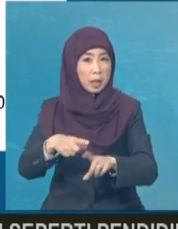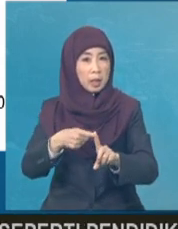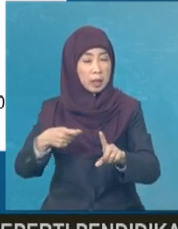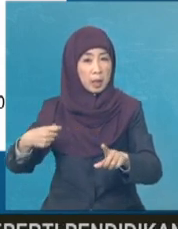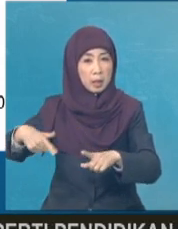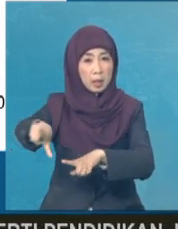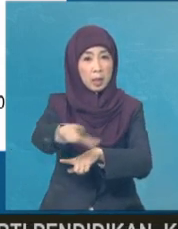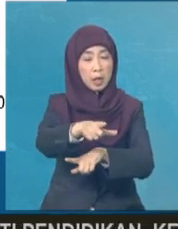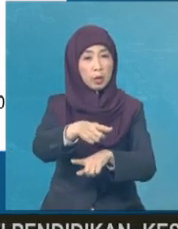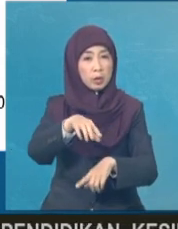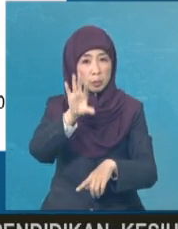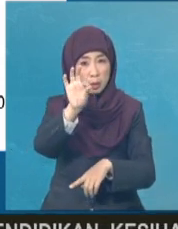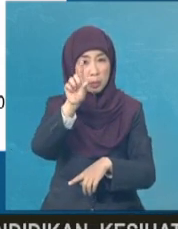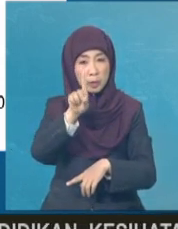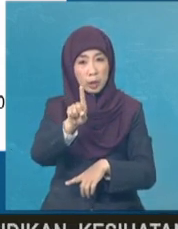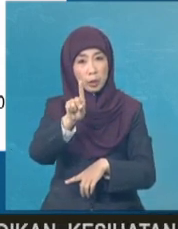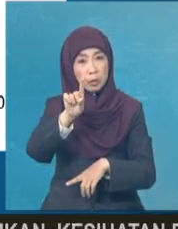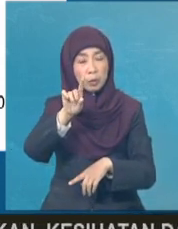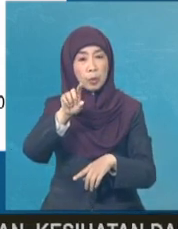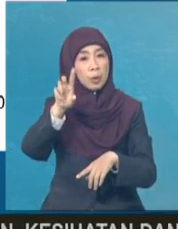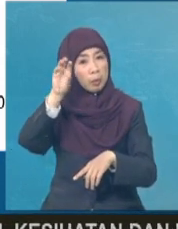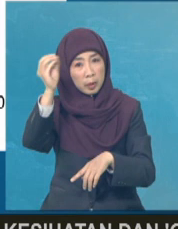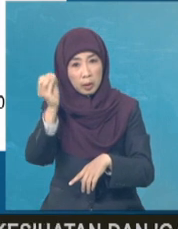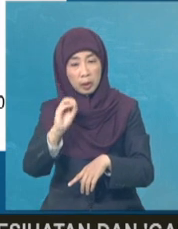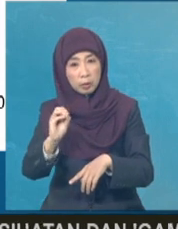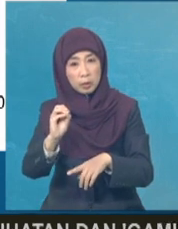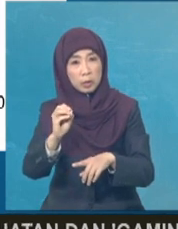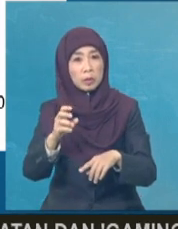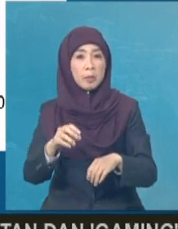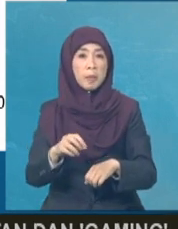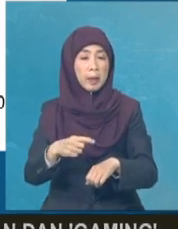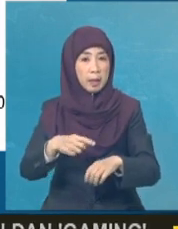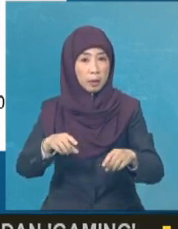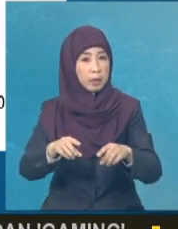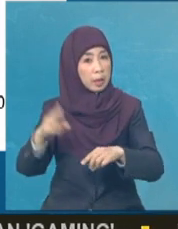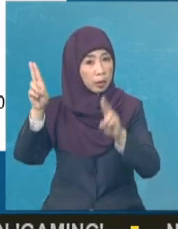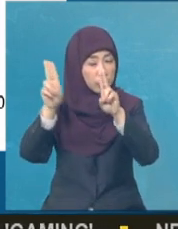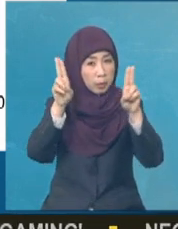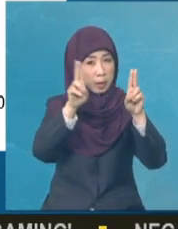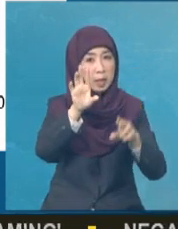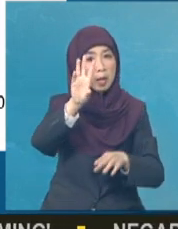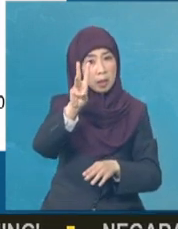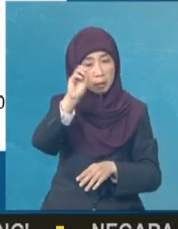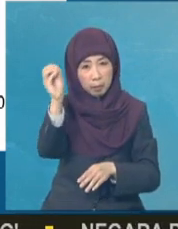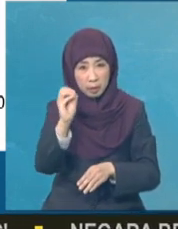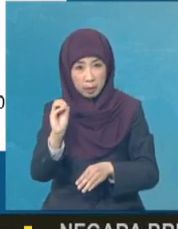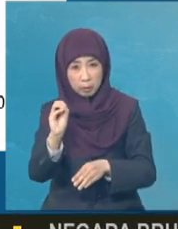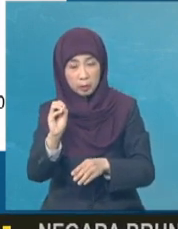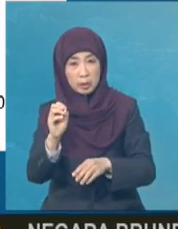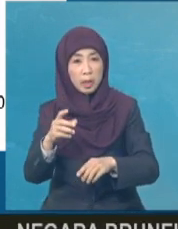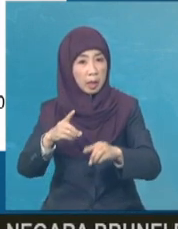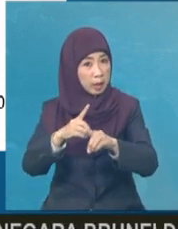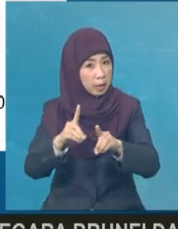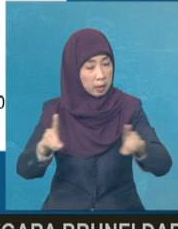pada jumlah 91 perpuluhan 800 diikuti oleh pengangkutan udara 600 dan melalui